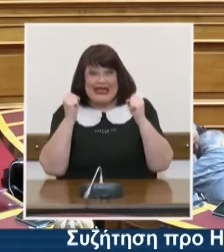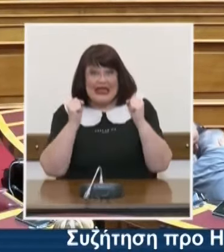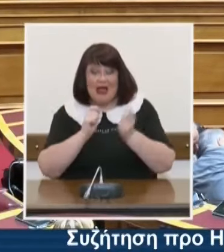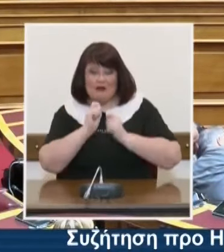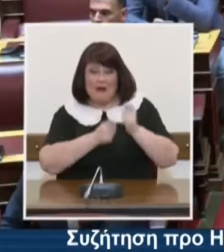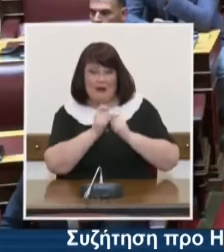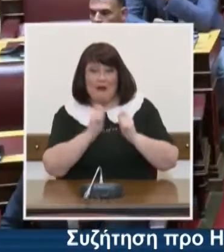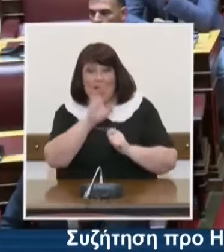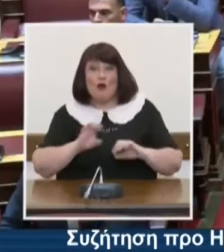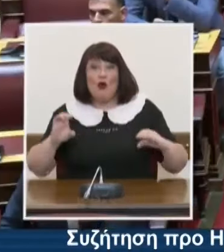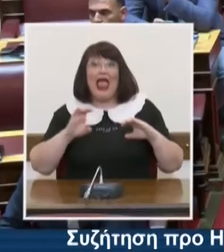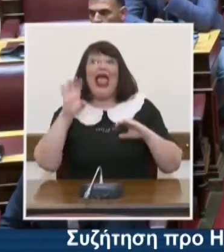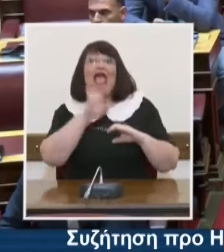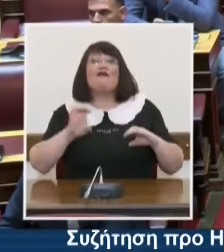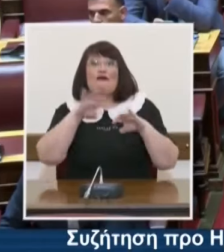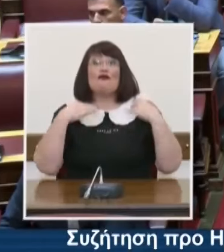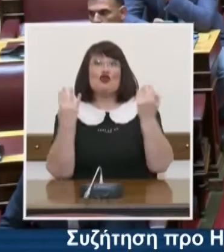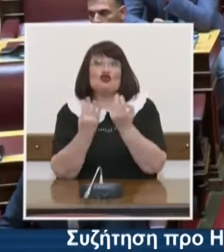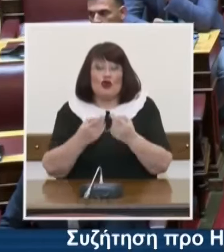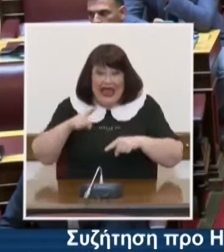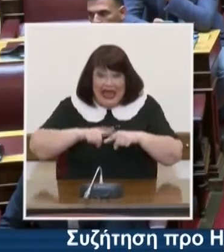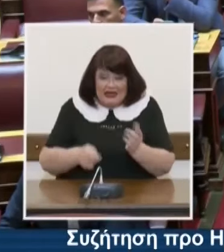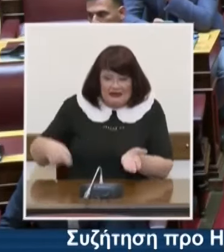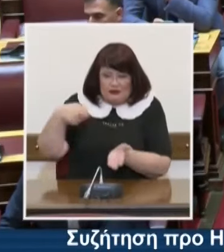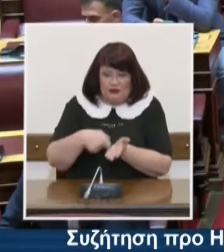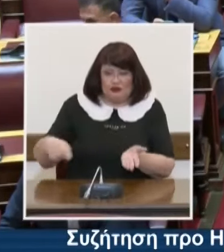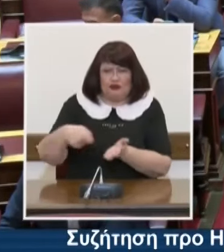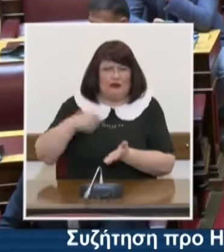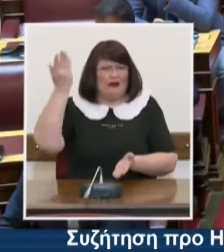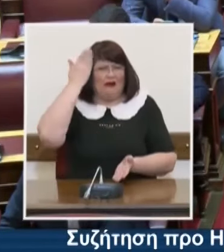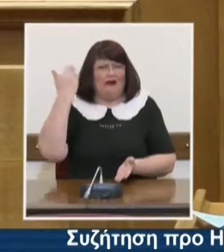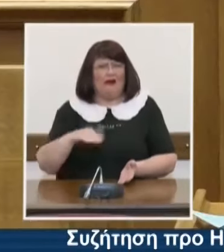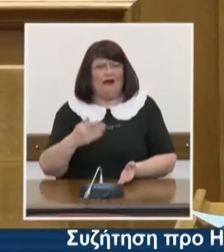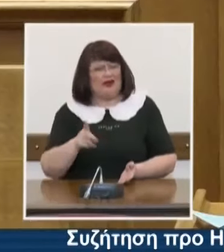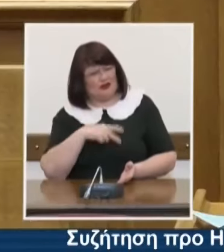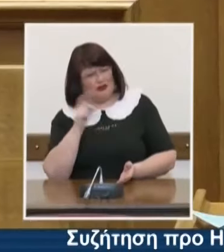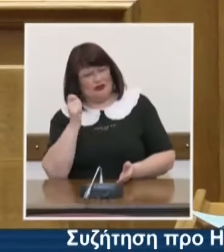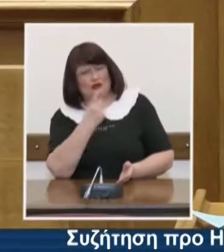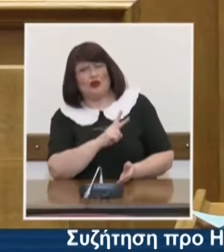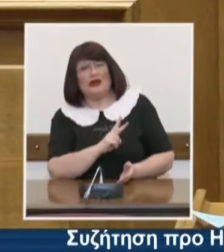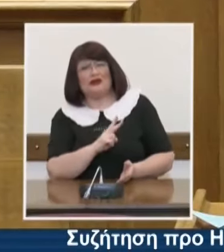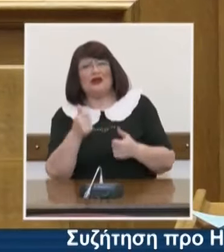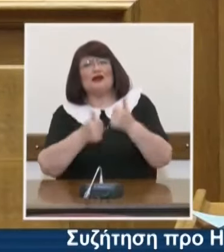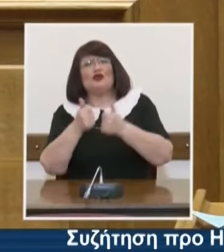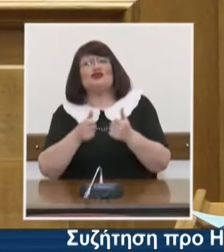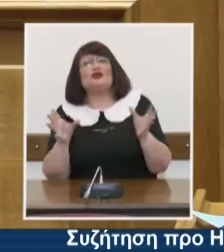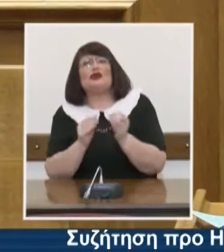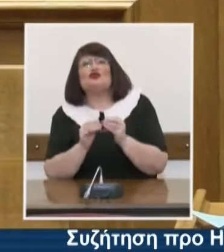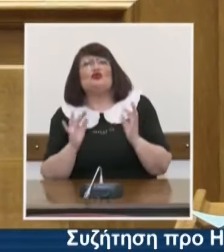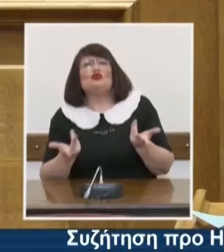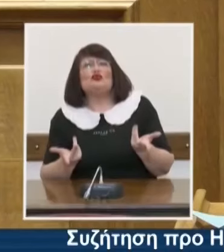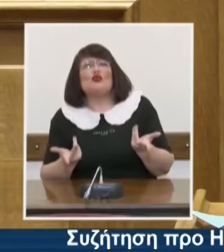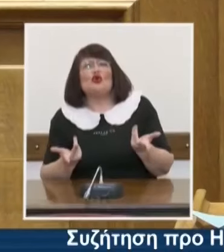Ευρωζώνη. Πώς είναι σωστή η πολιτική σας σε θέματα ανταγωνιστικότητας, πρωτογενούς